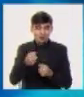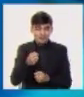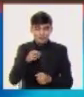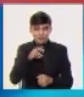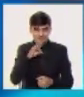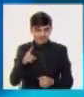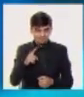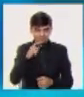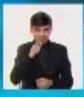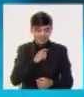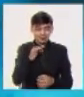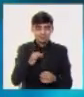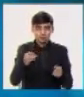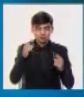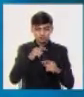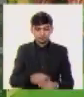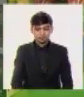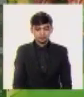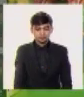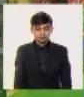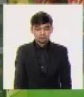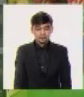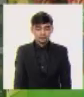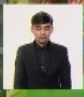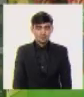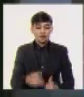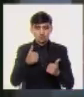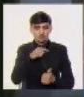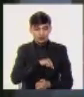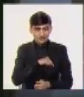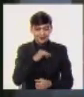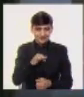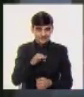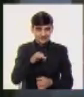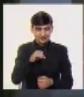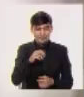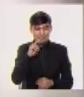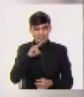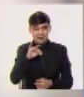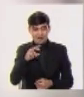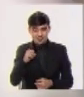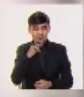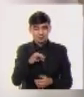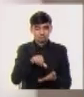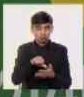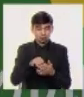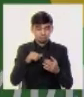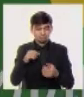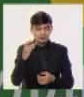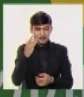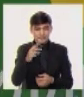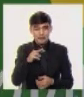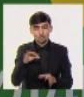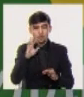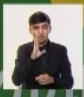приз? Об этом наш следующий материал. Хорошее настроение, ароматный чай «Пиала» и немного удачи. Именно так проходит каждое